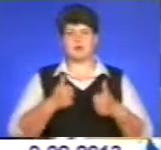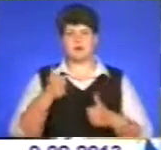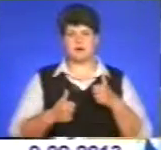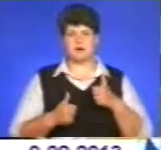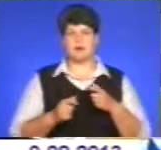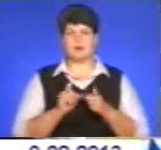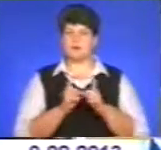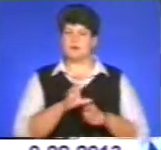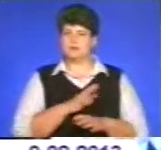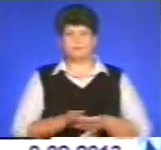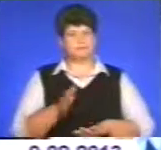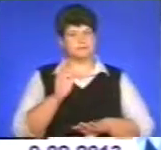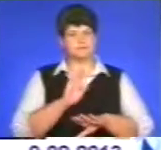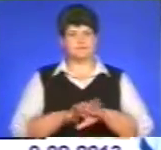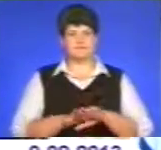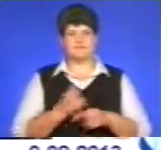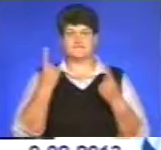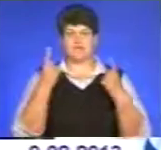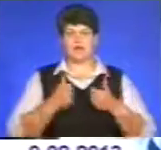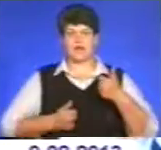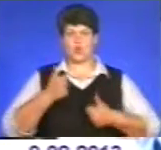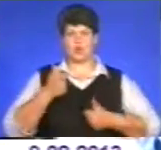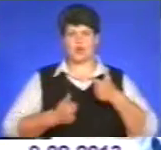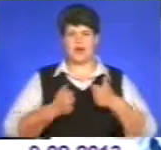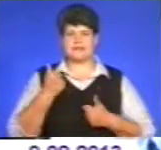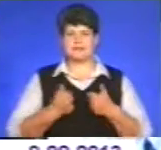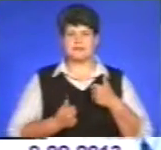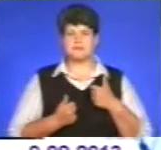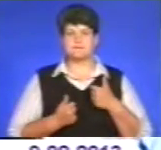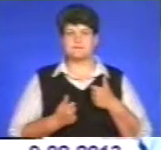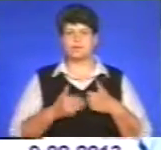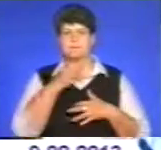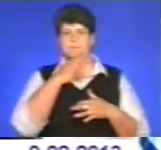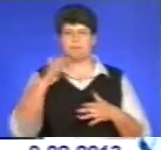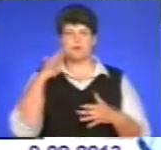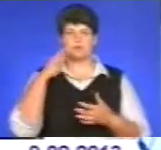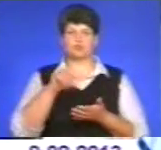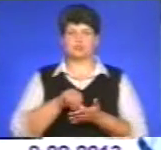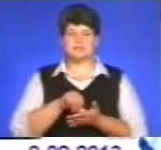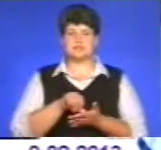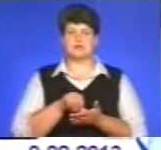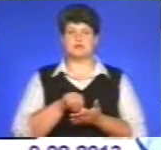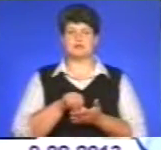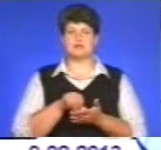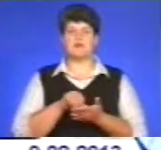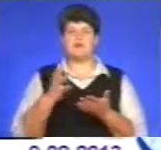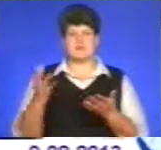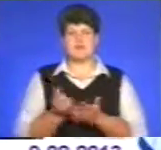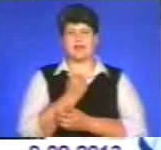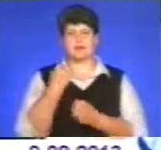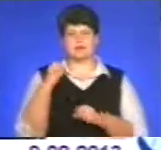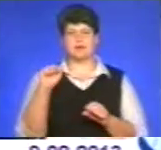була тяжкою, велика конкуренція. Багато учасників, ну і вдалась перемога,